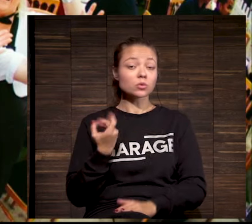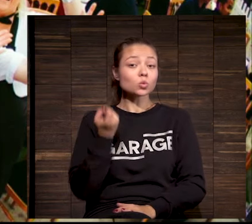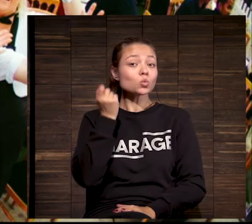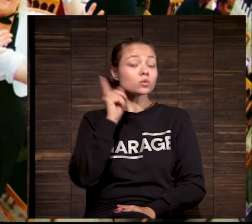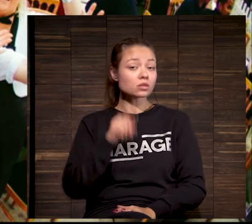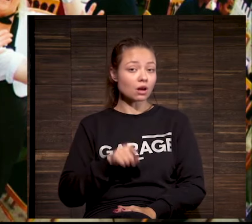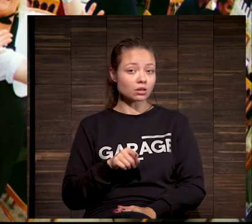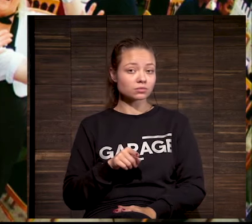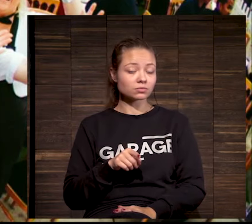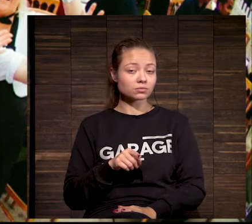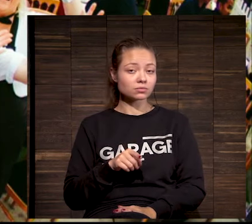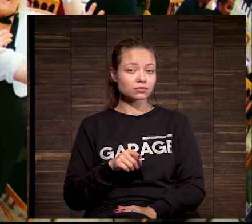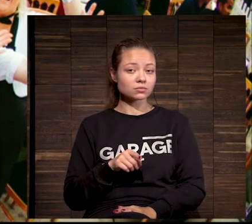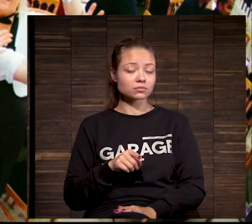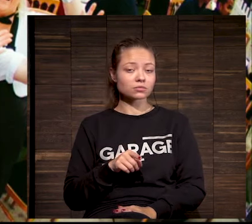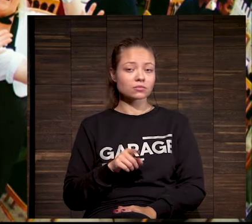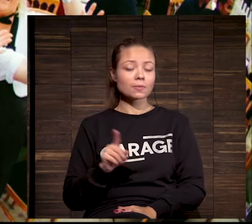что